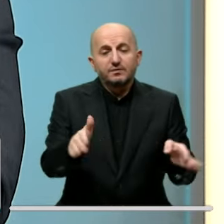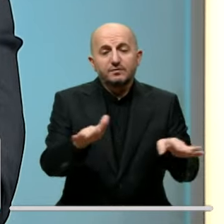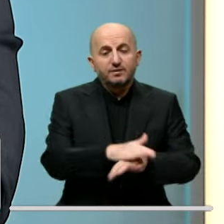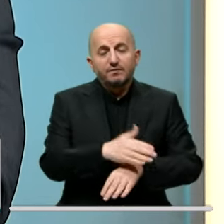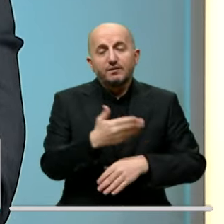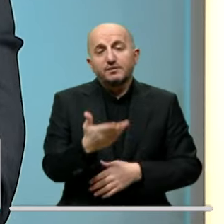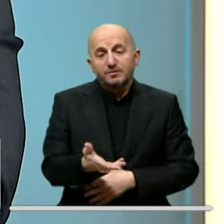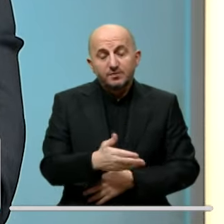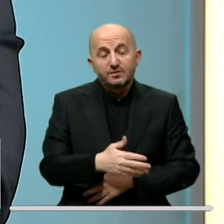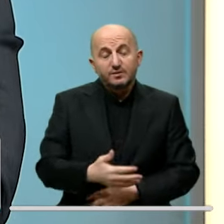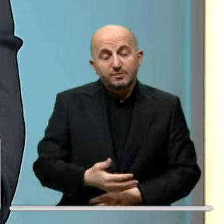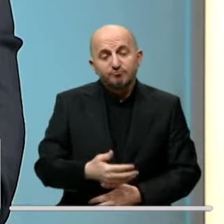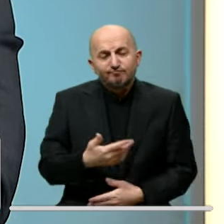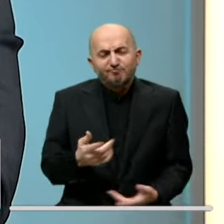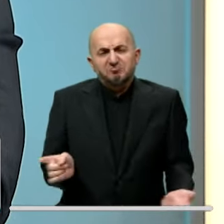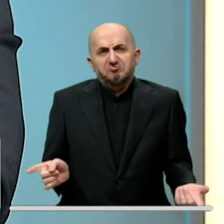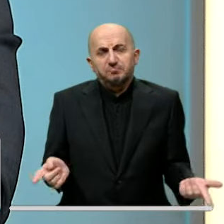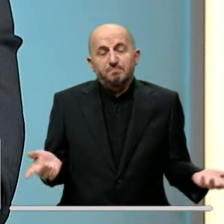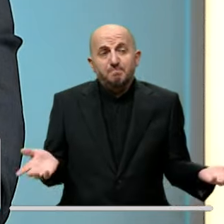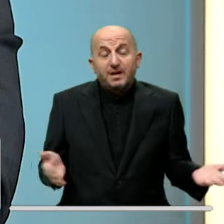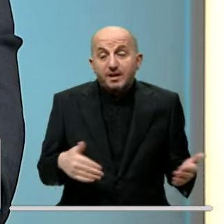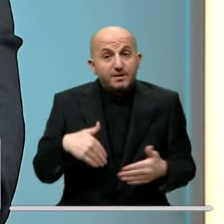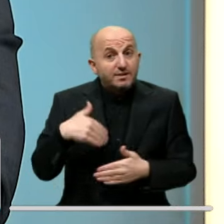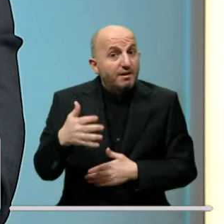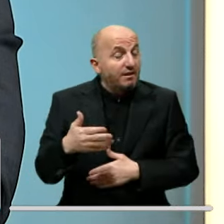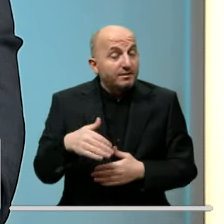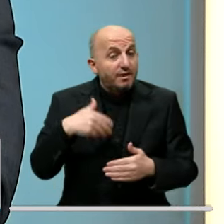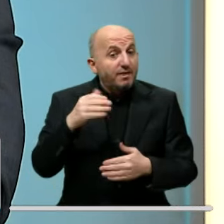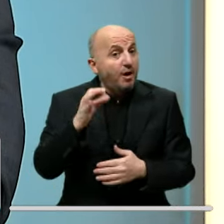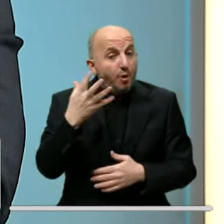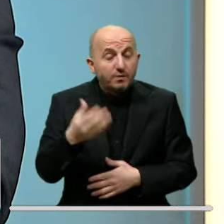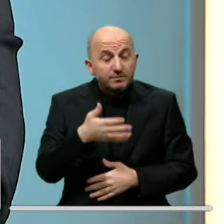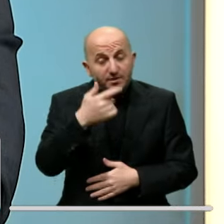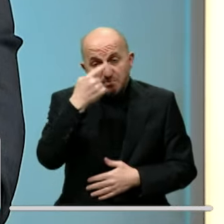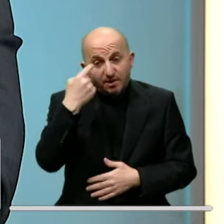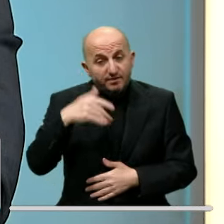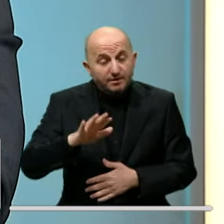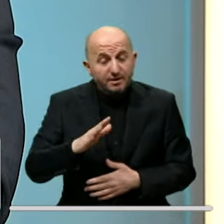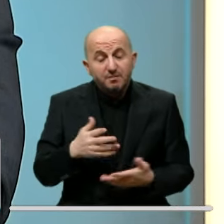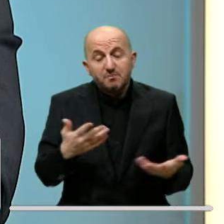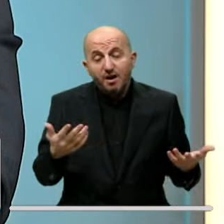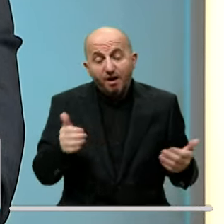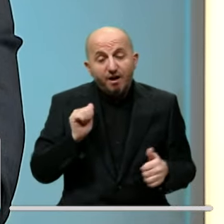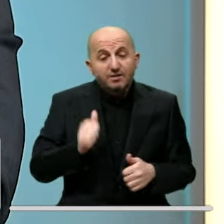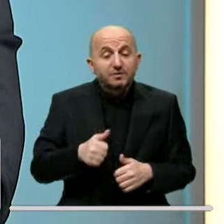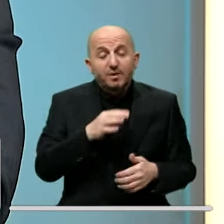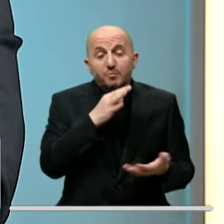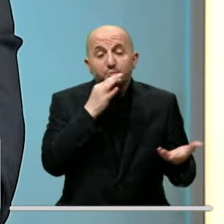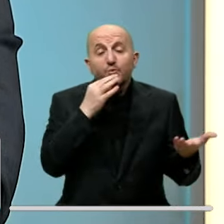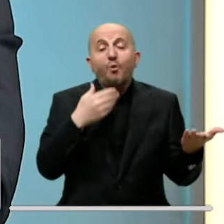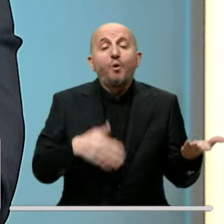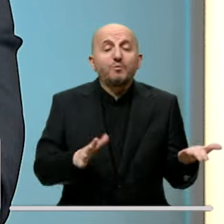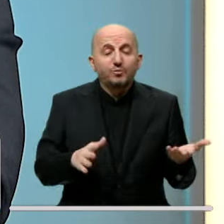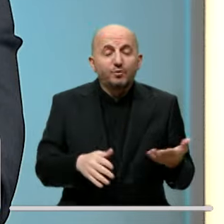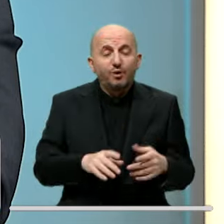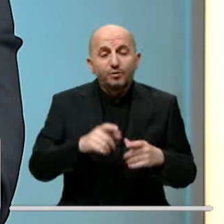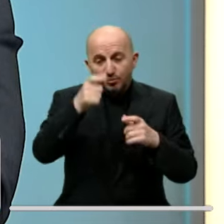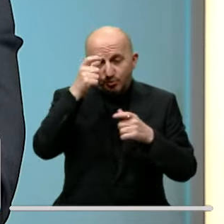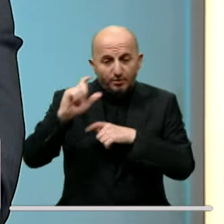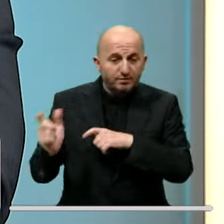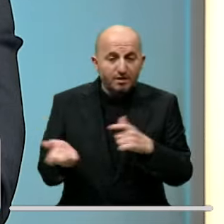defnedilmesi biraz garip gibi. Yani ileride ne olacağı da belli olmuyor. Ama bazen imkanlar her zaman müsait olmuyor. Türkiye'ye